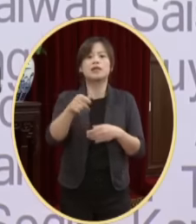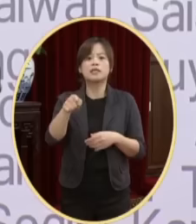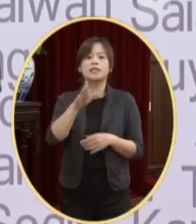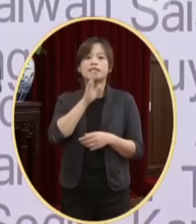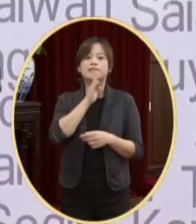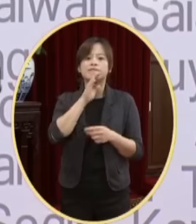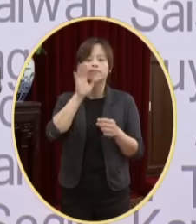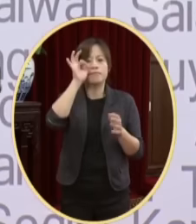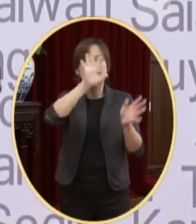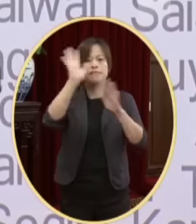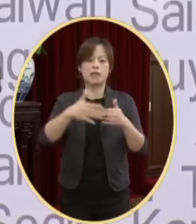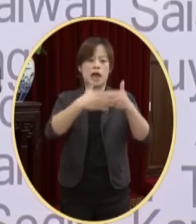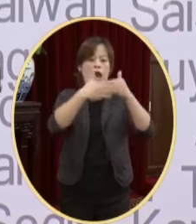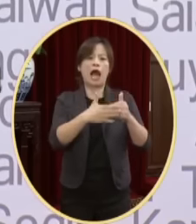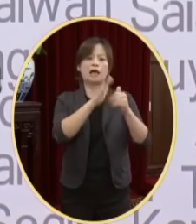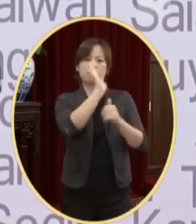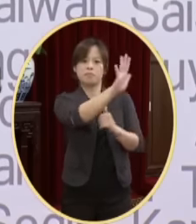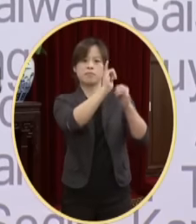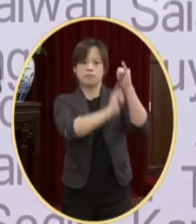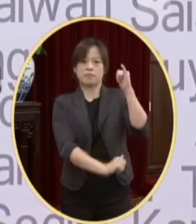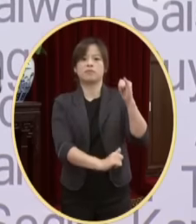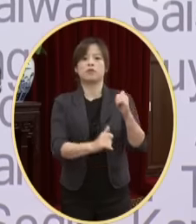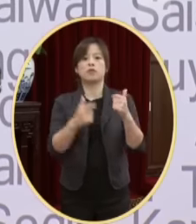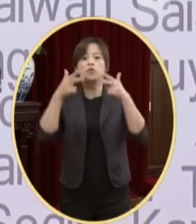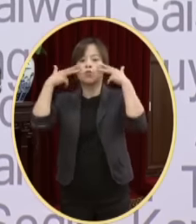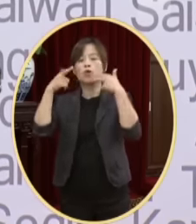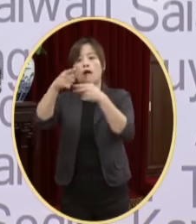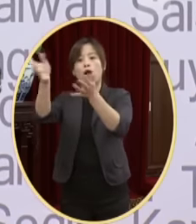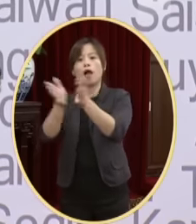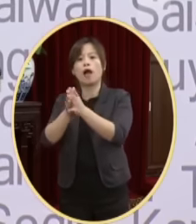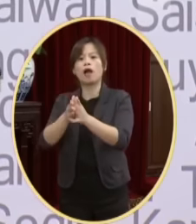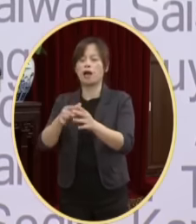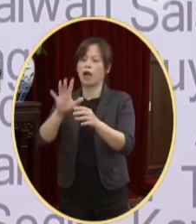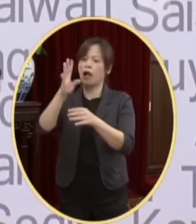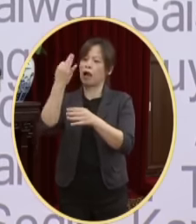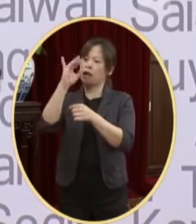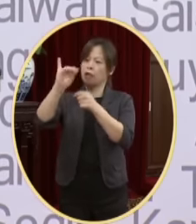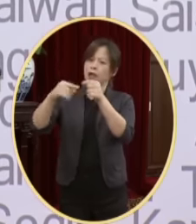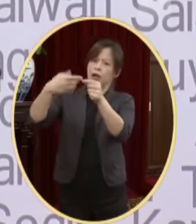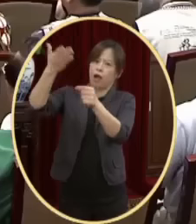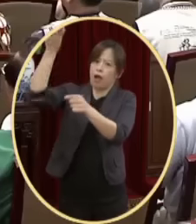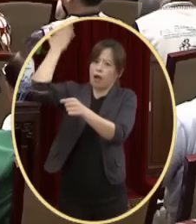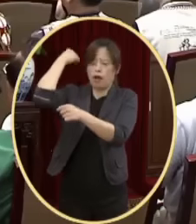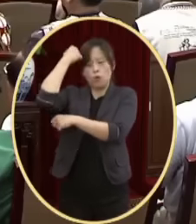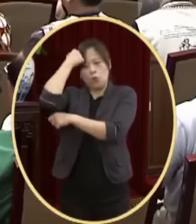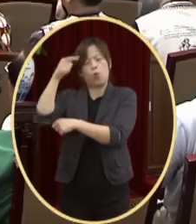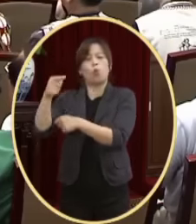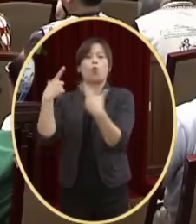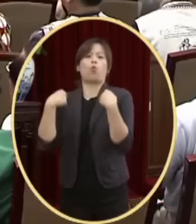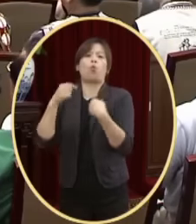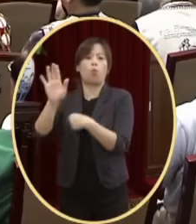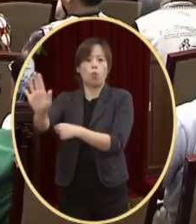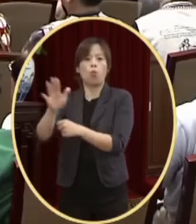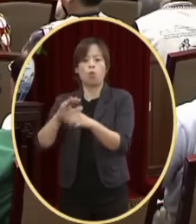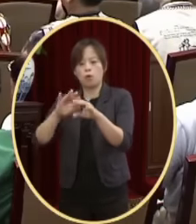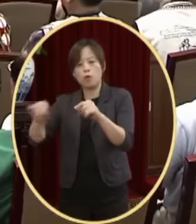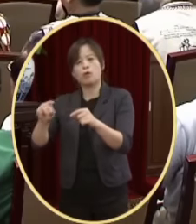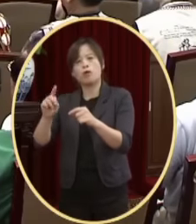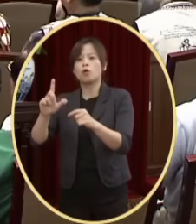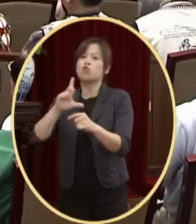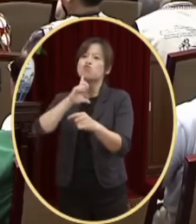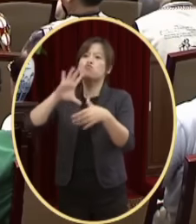这就是典型的汉人史观。原住民族早在几千年前就在这块土地上有丰